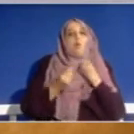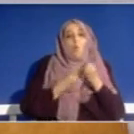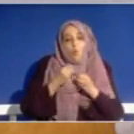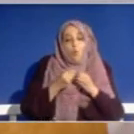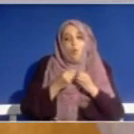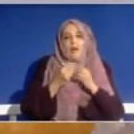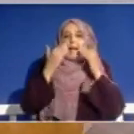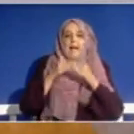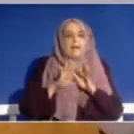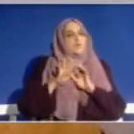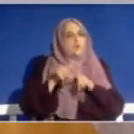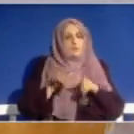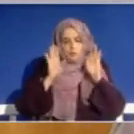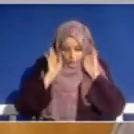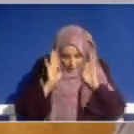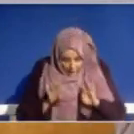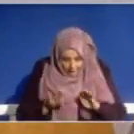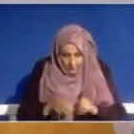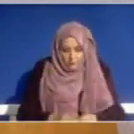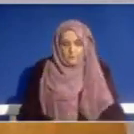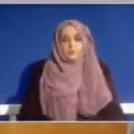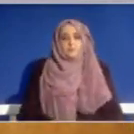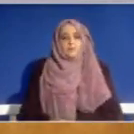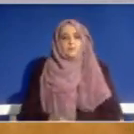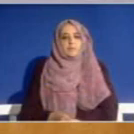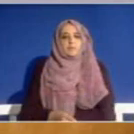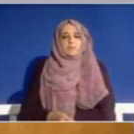المكان كأنك ربطتي بين هذه الآية والآية